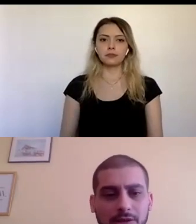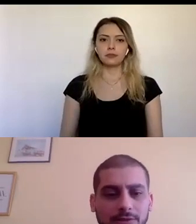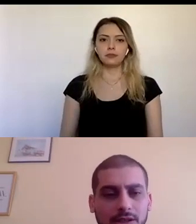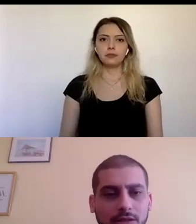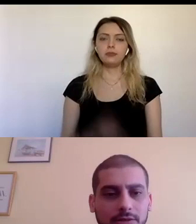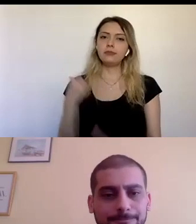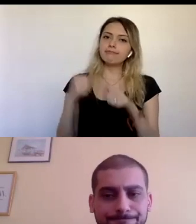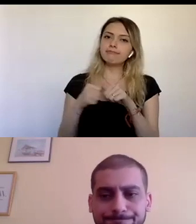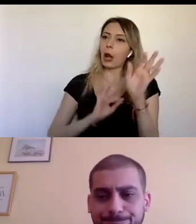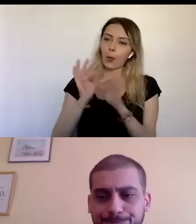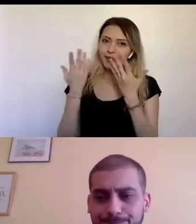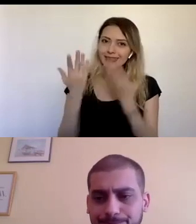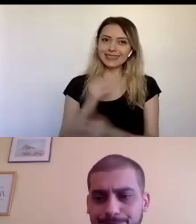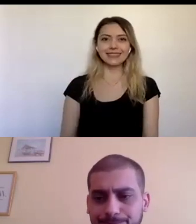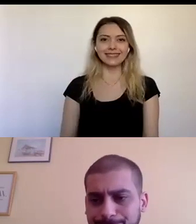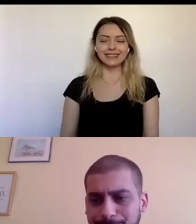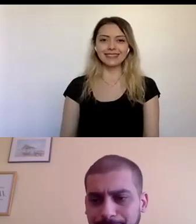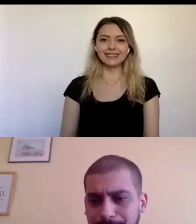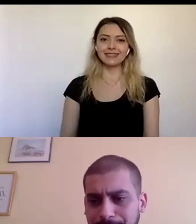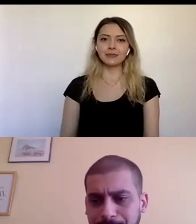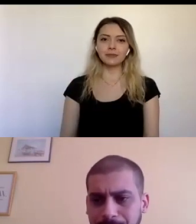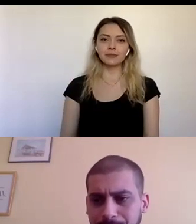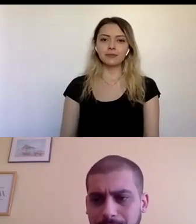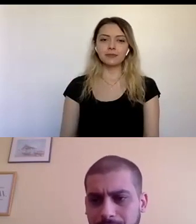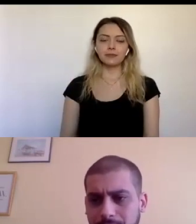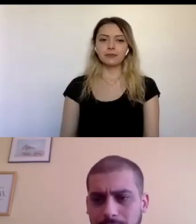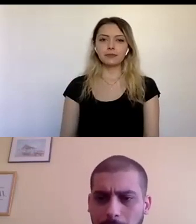kontrol etmekte fayda var. Tamamdır. Teşekkürler.